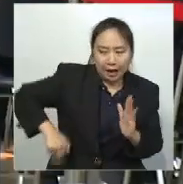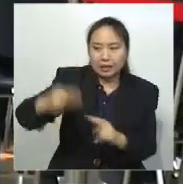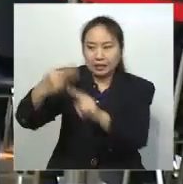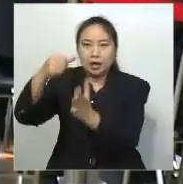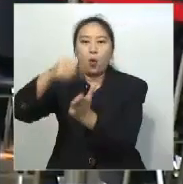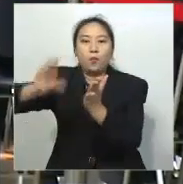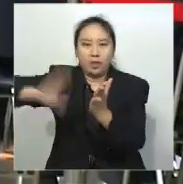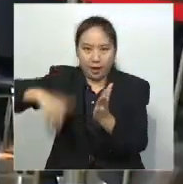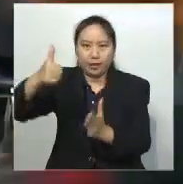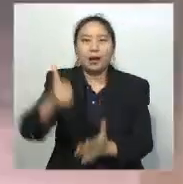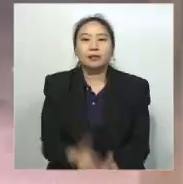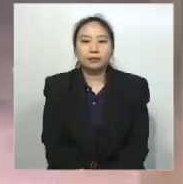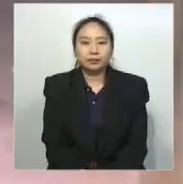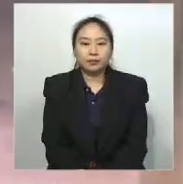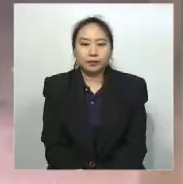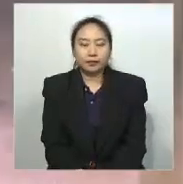ได้ค่ะ